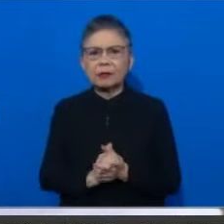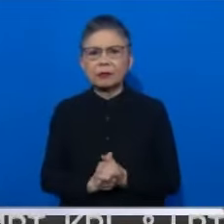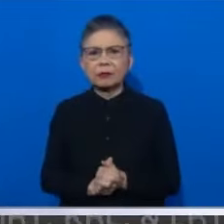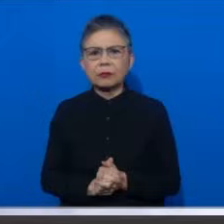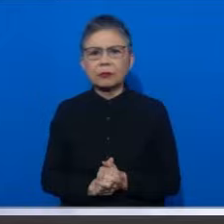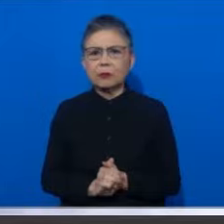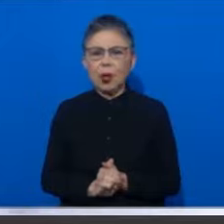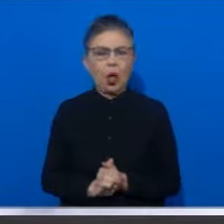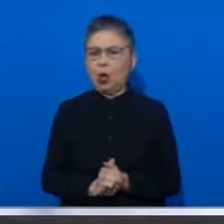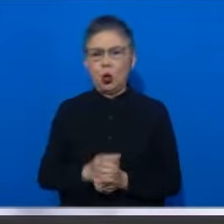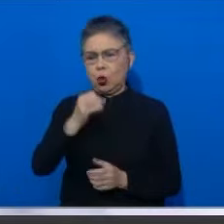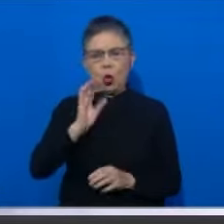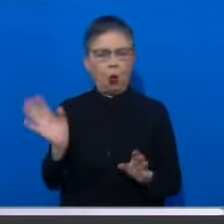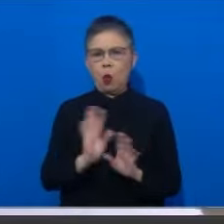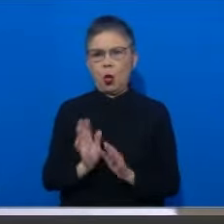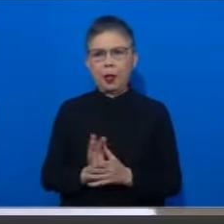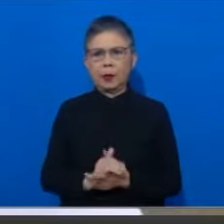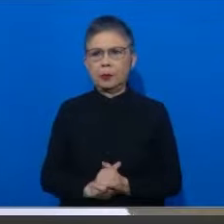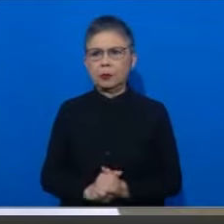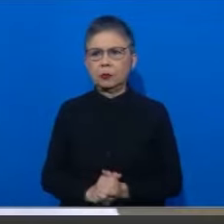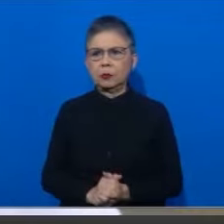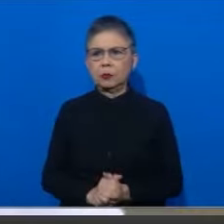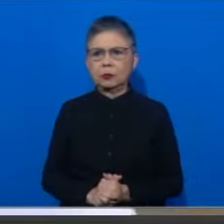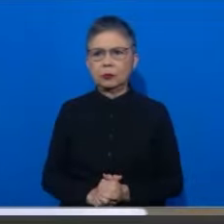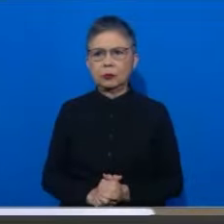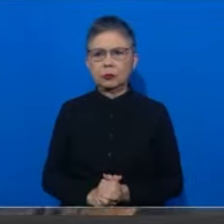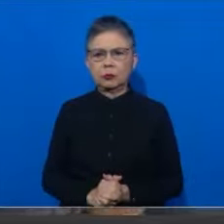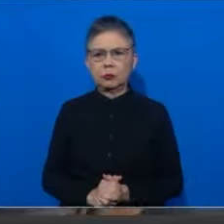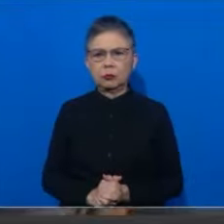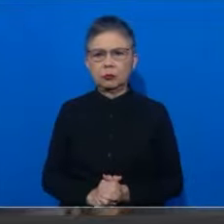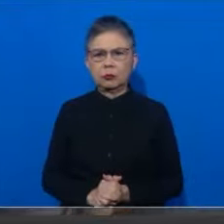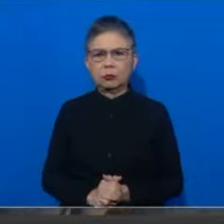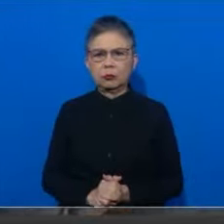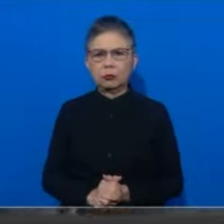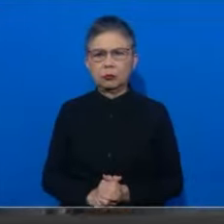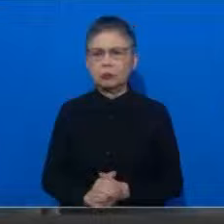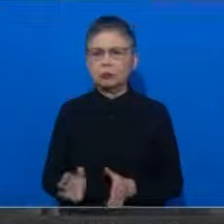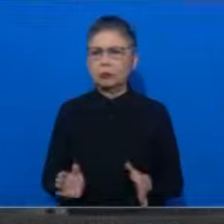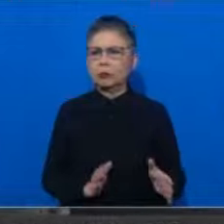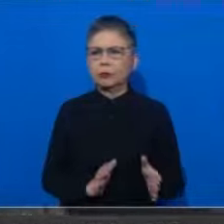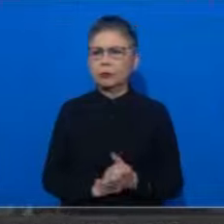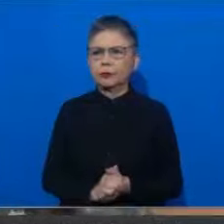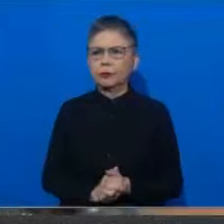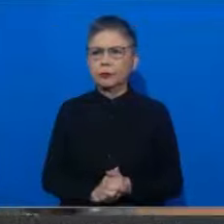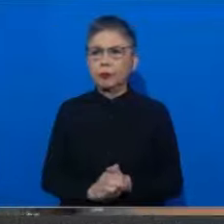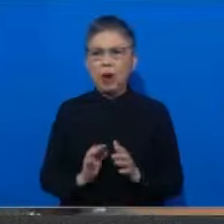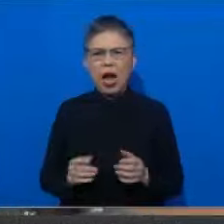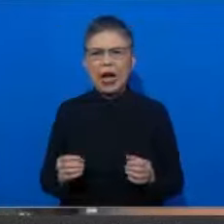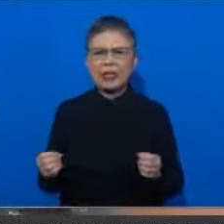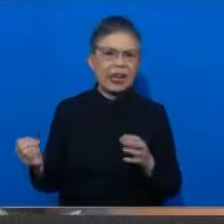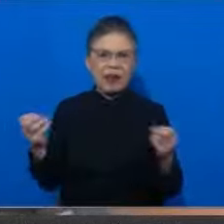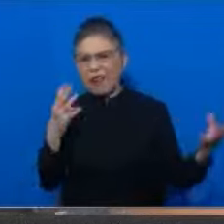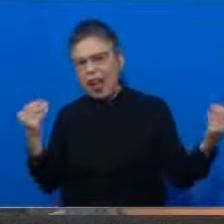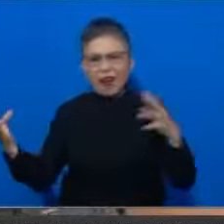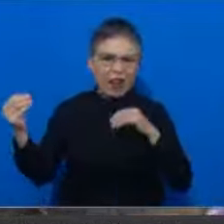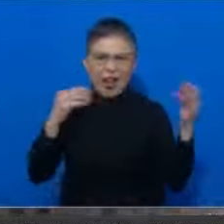udah nggak meluk ya asal melihat sebentar nggak boleh sama sekali. Melihat banyak versi soal kasus Vina